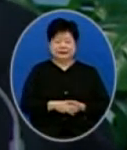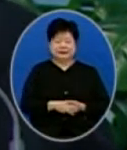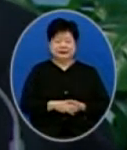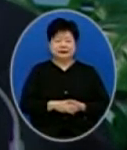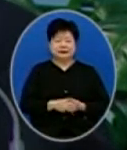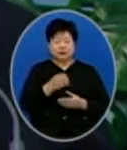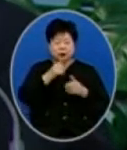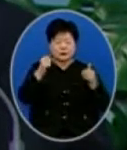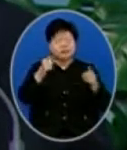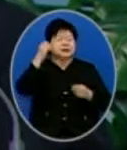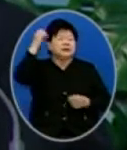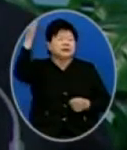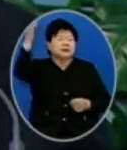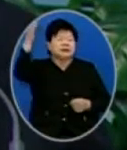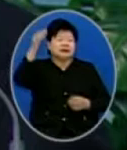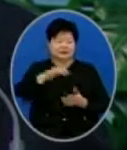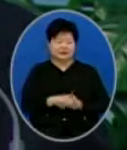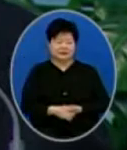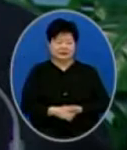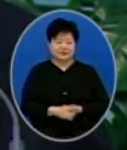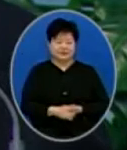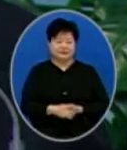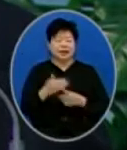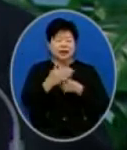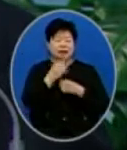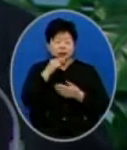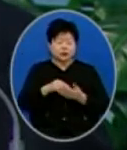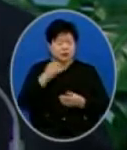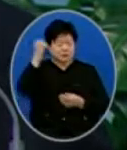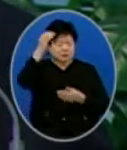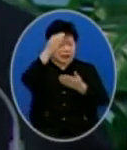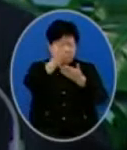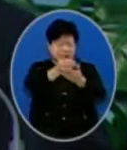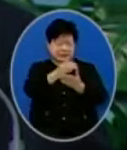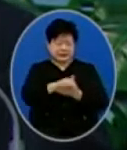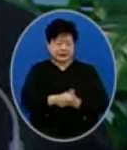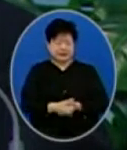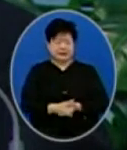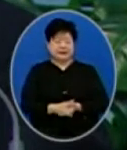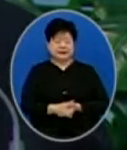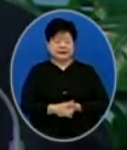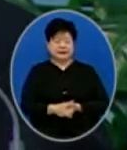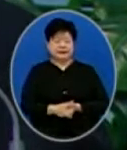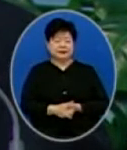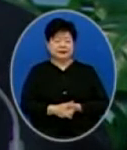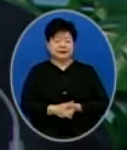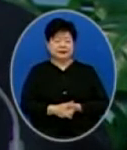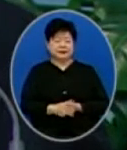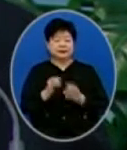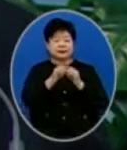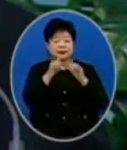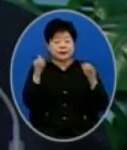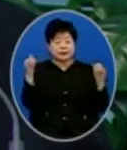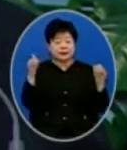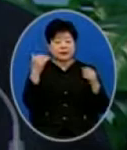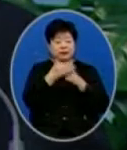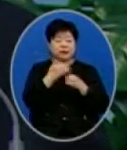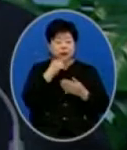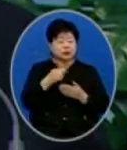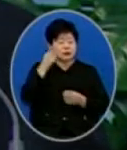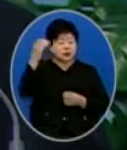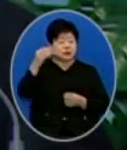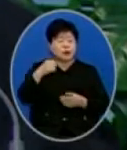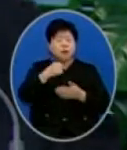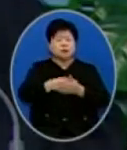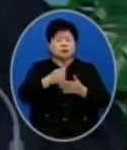잊어버렸어요 잊어버렸어요 여러분 은혜는 쉽게 잊으면 안 됩니다 근데 사람들이 은혜는 쉽게